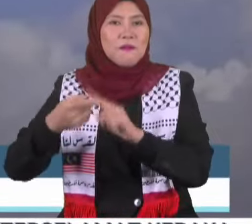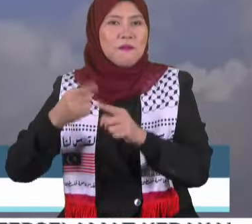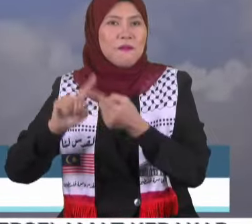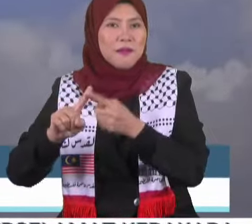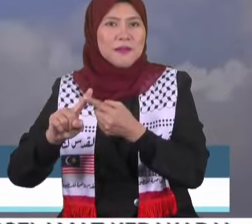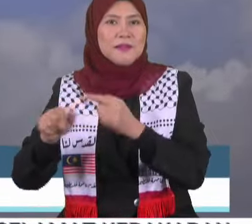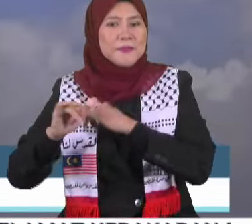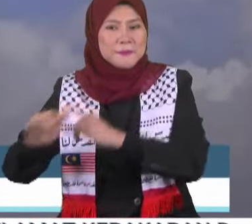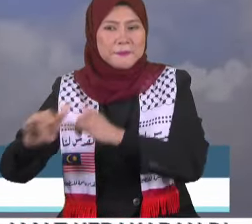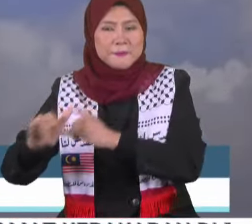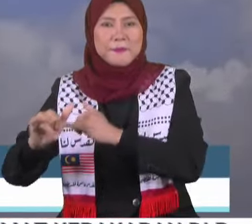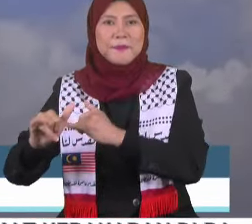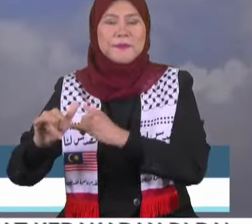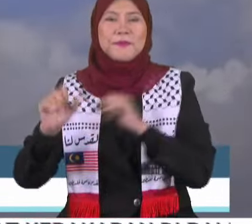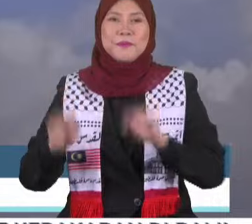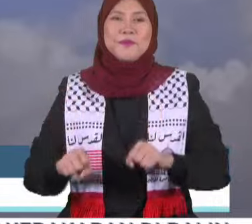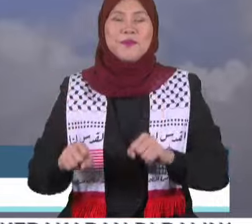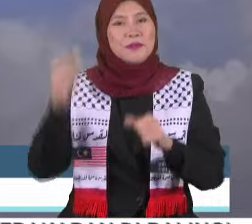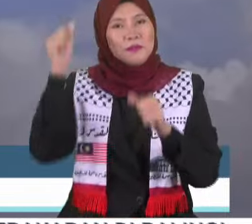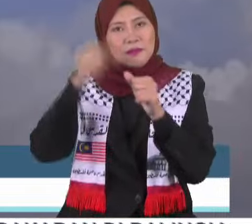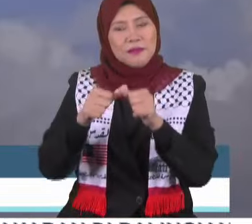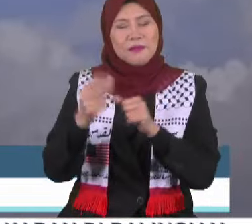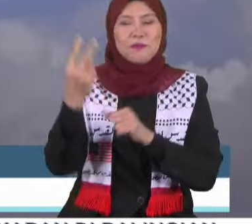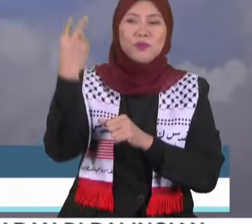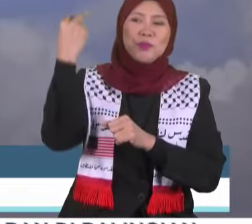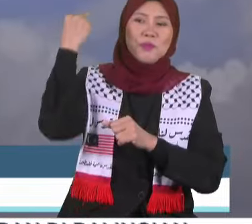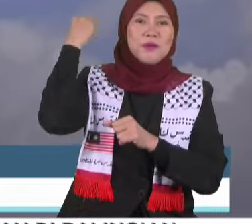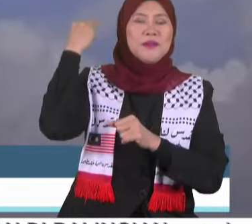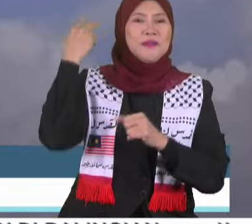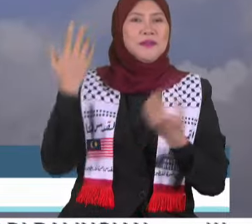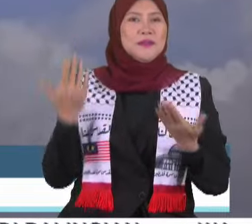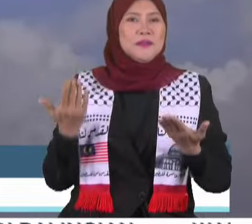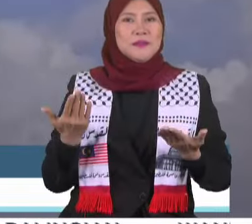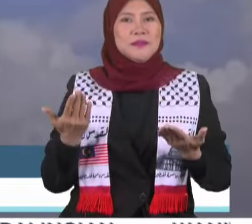sama. Jadi kita dapat flashback lagi